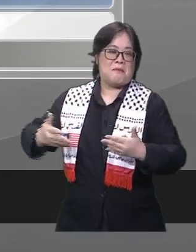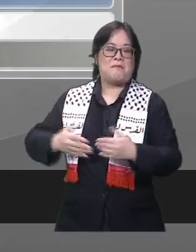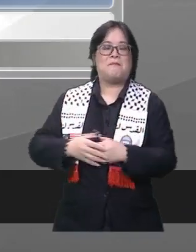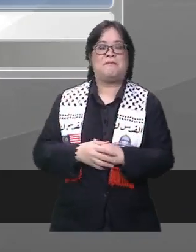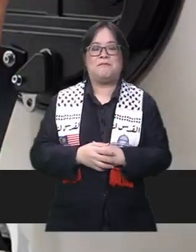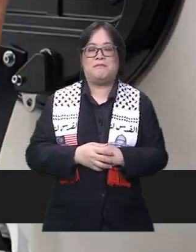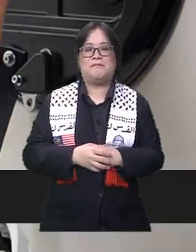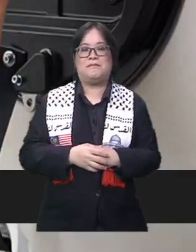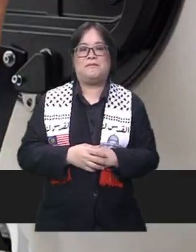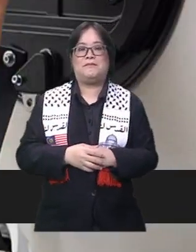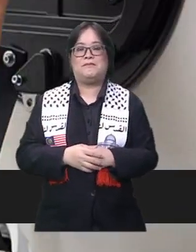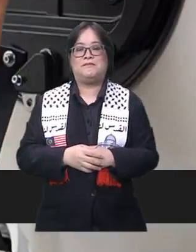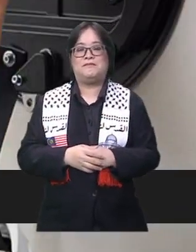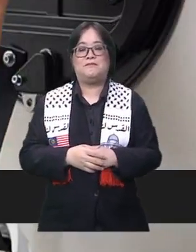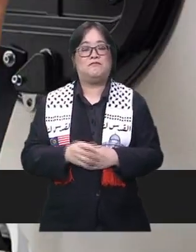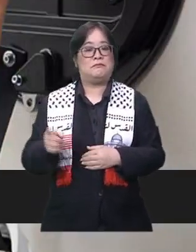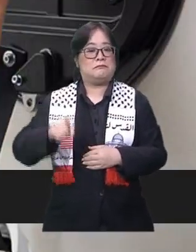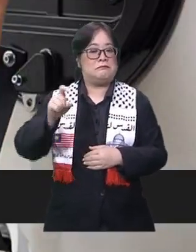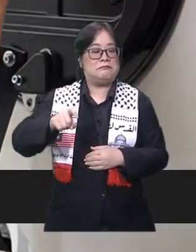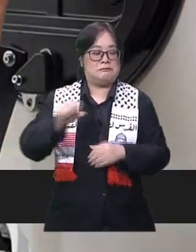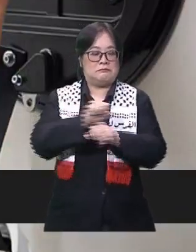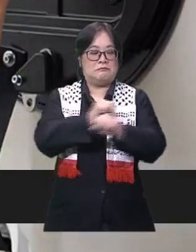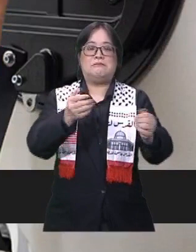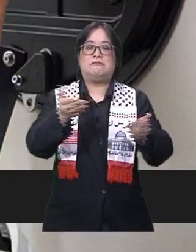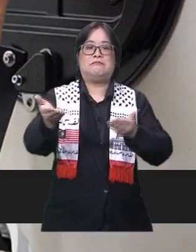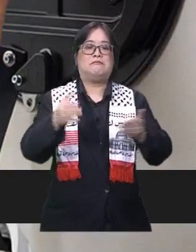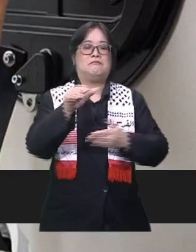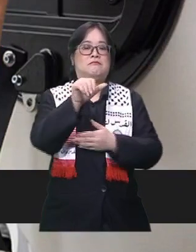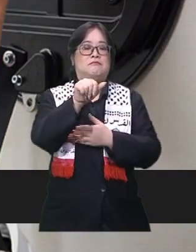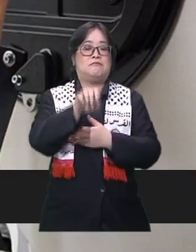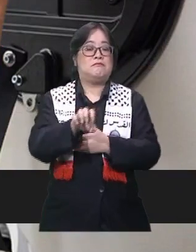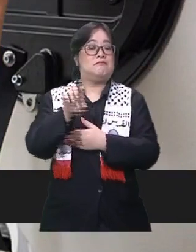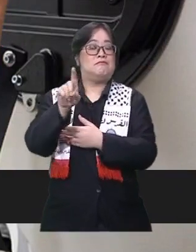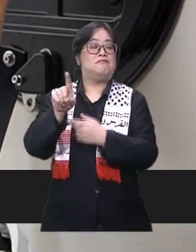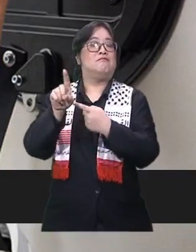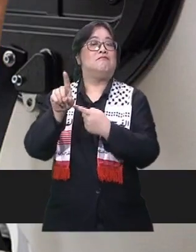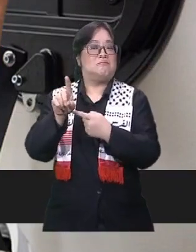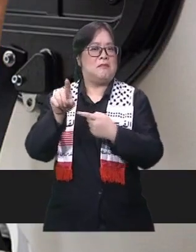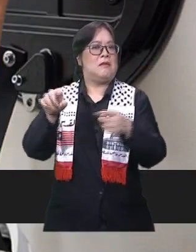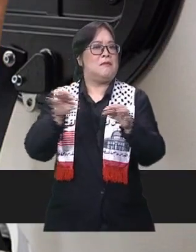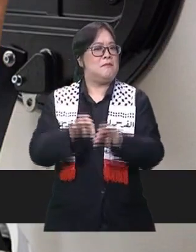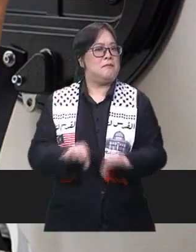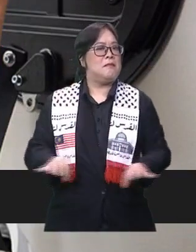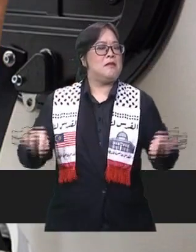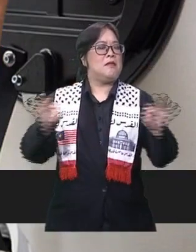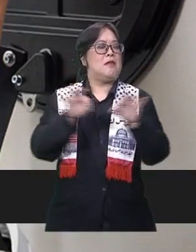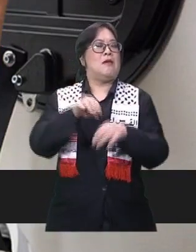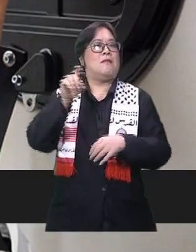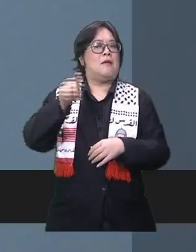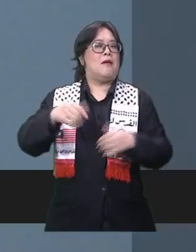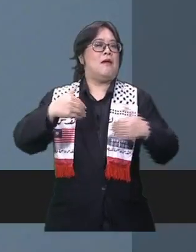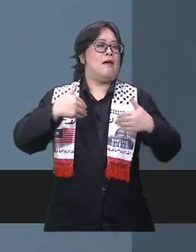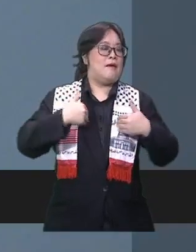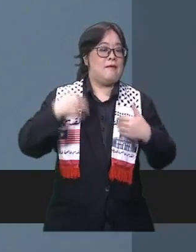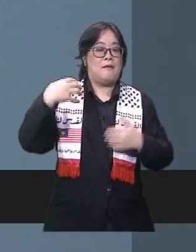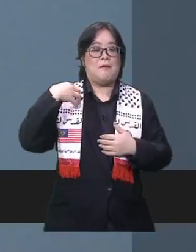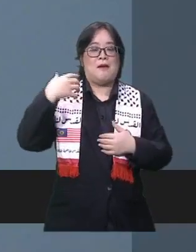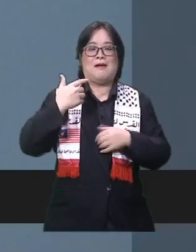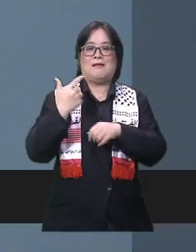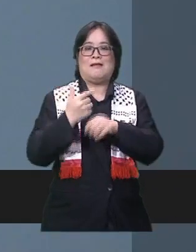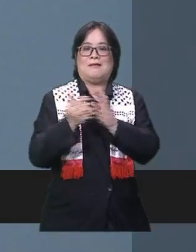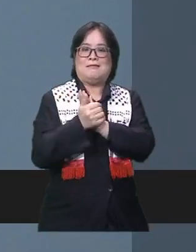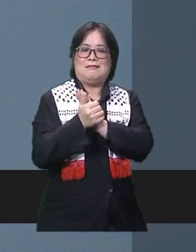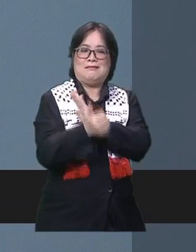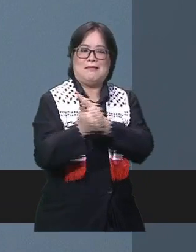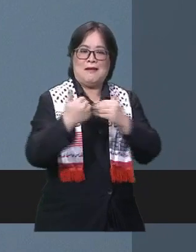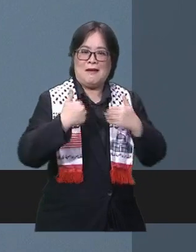tersebut. Selain mewajibkan penyediaan kemudahan AED, beliau berkata ia juga penting untuk memastikan terdapat pegawai terlatih yang